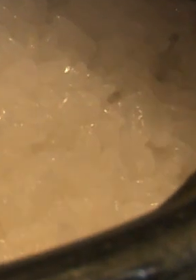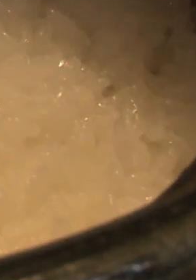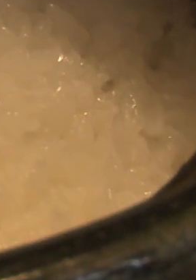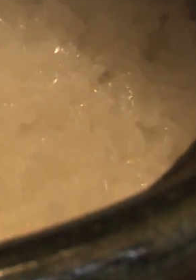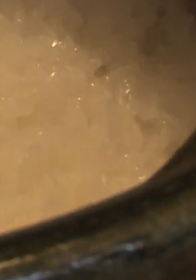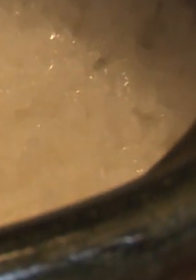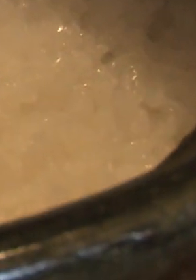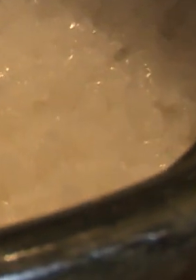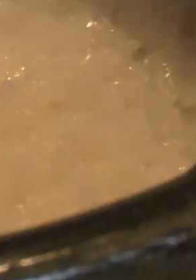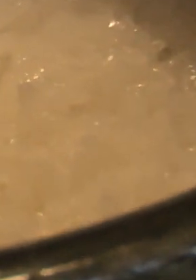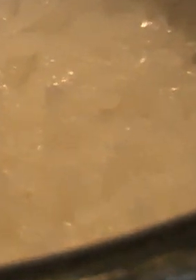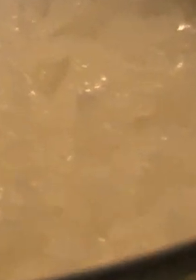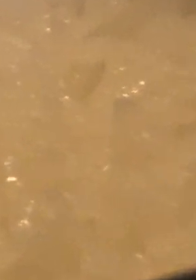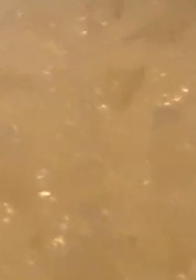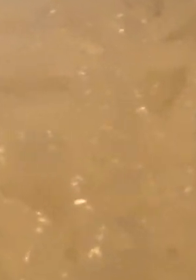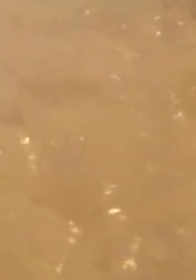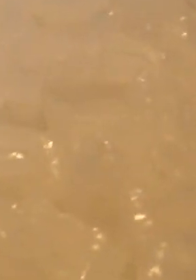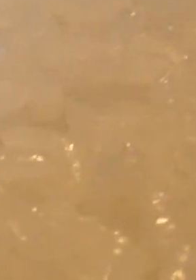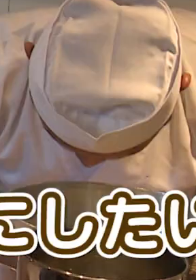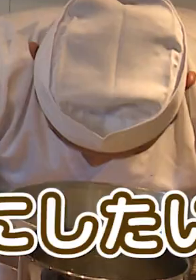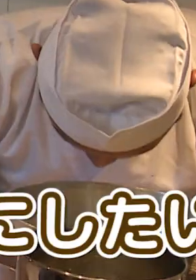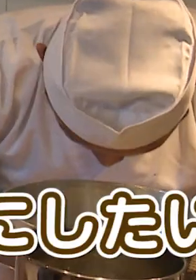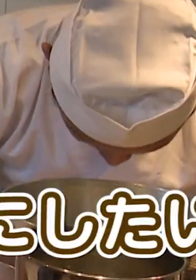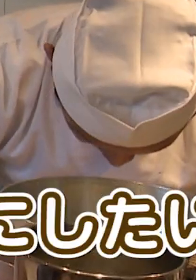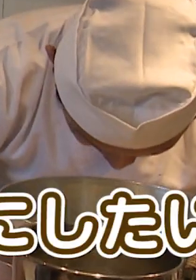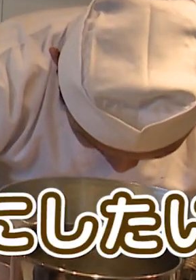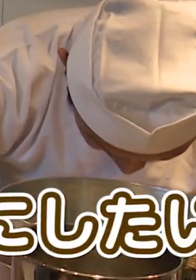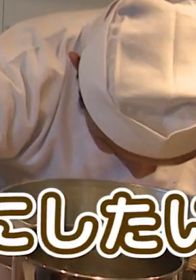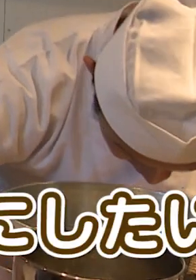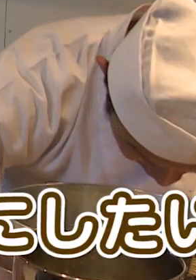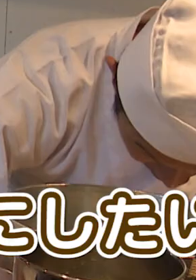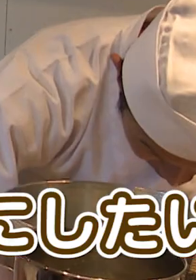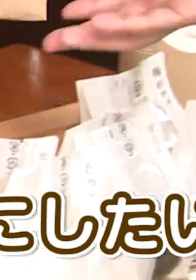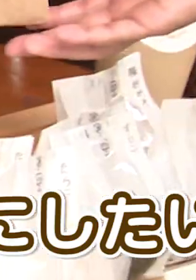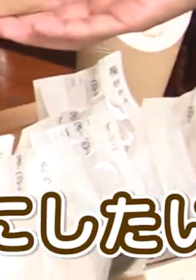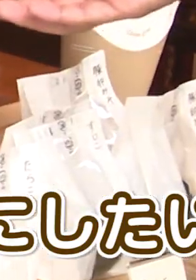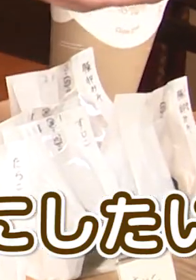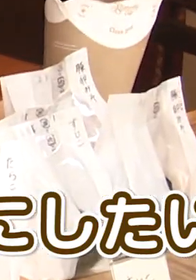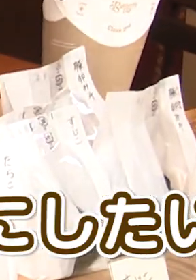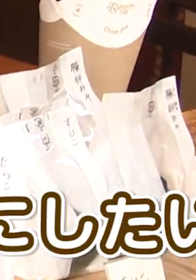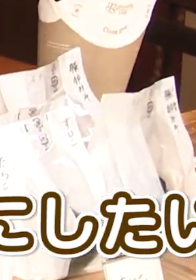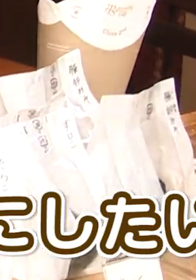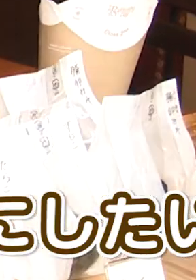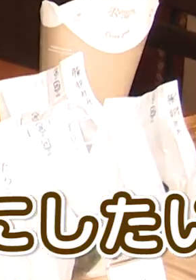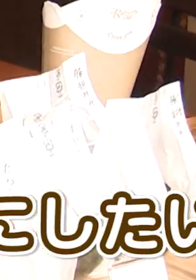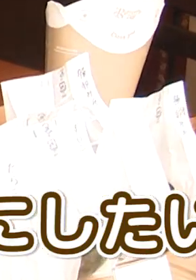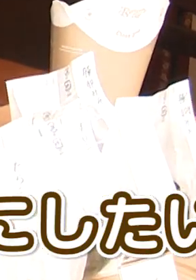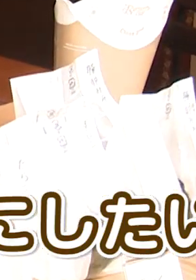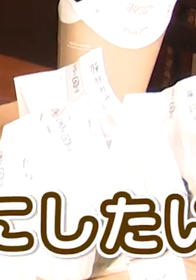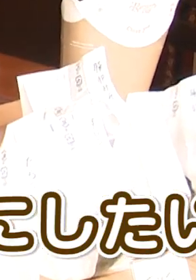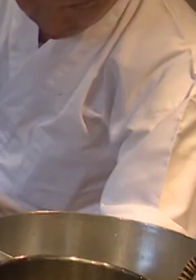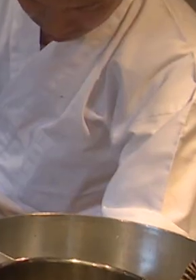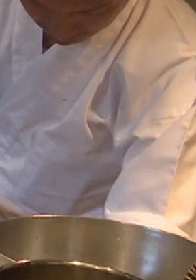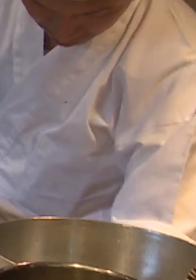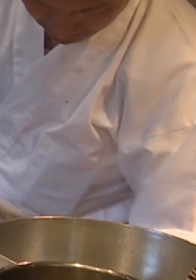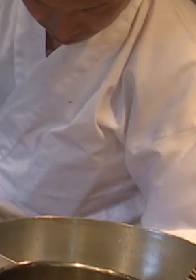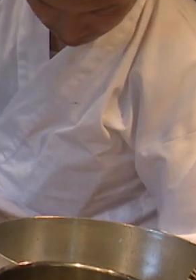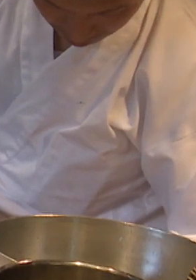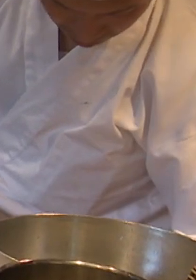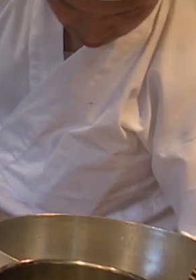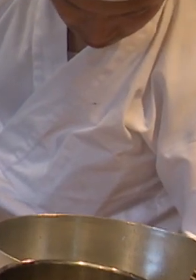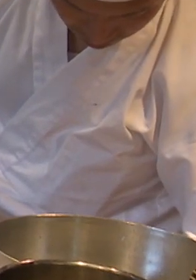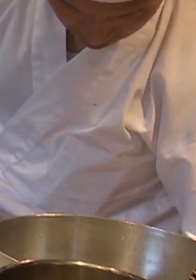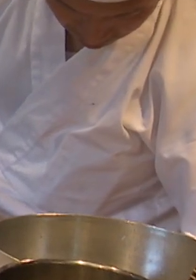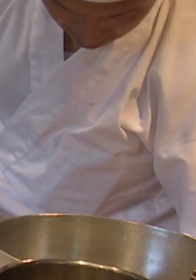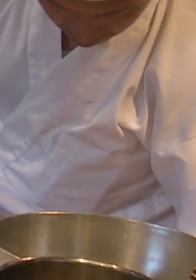地元のお客様とかも来ていただいて幸せな気分になっていただいて入っていただけるようなお店にしたいね。2人で頑